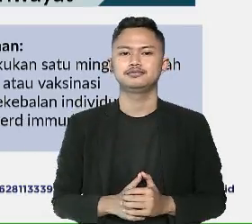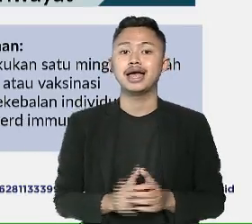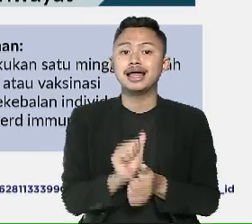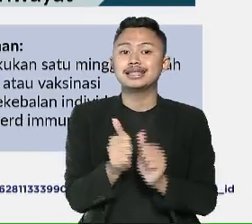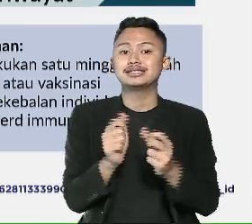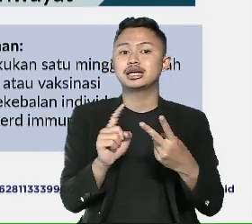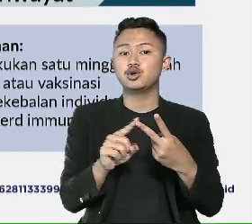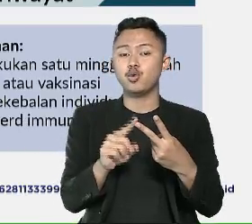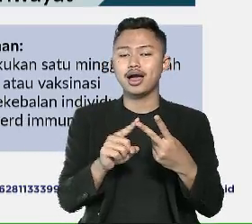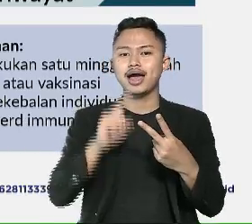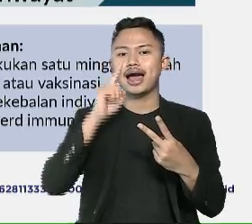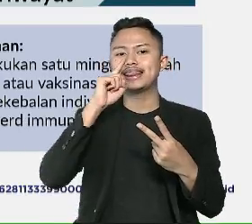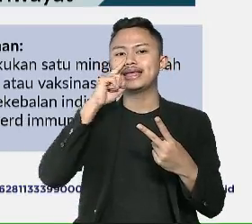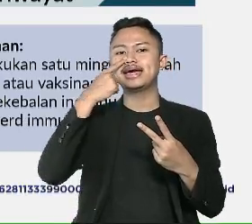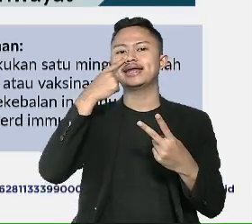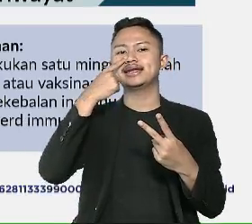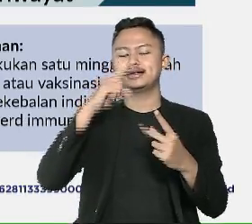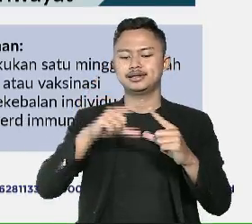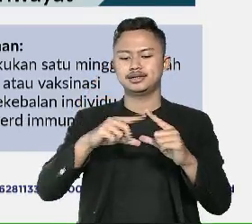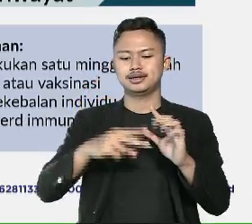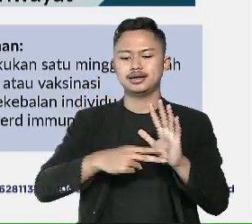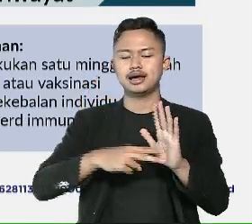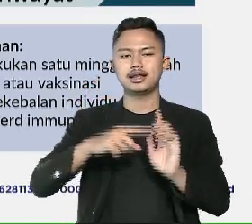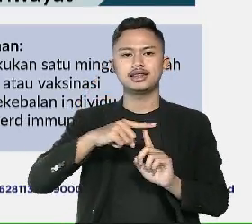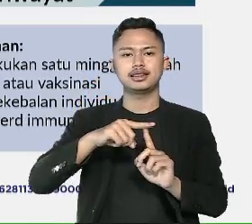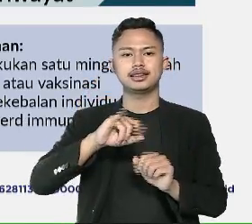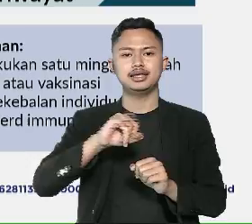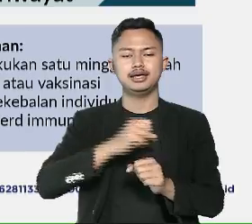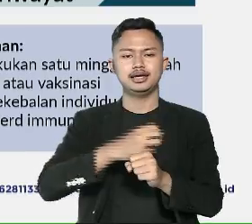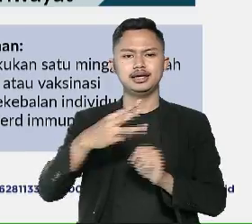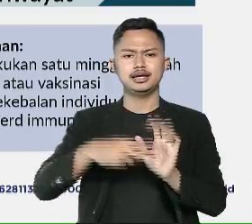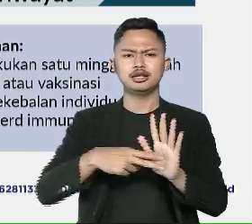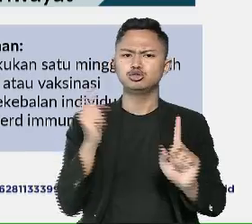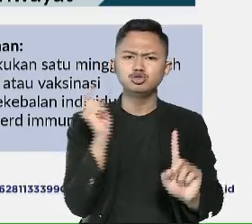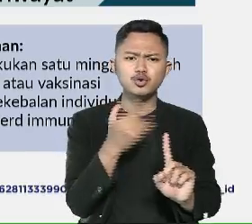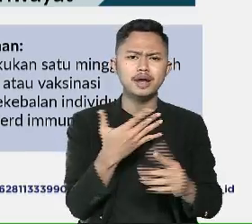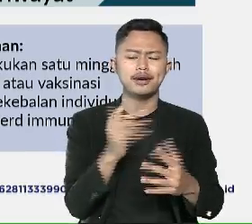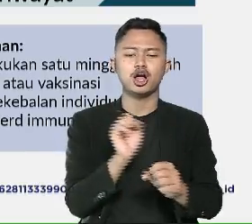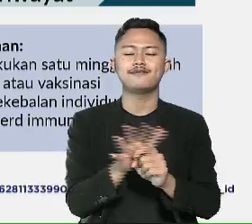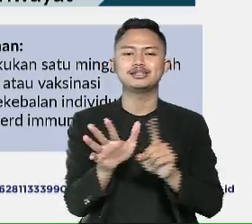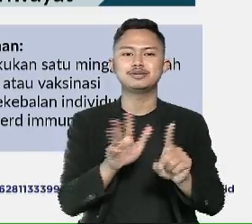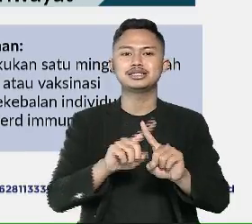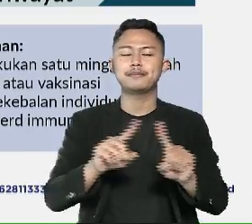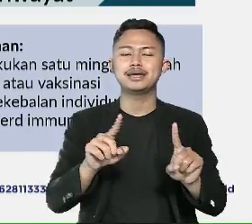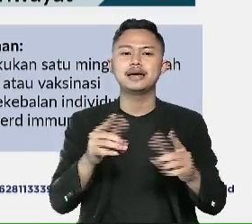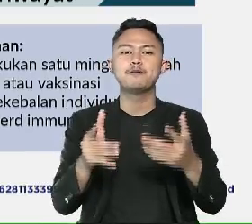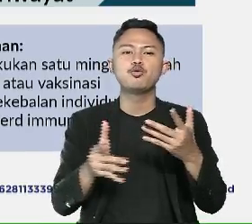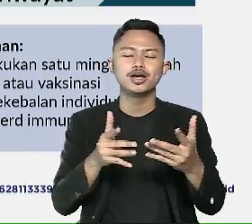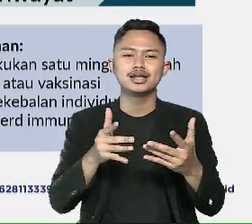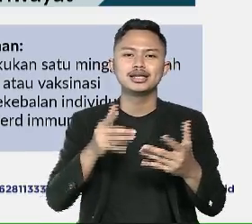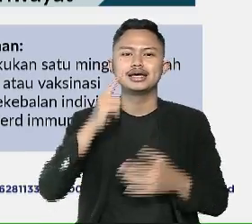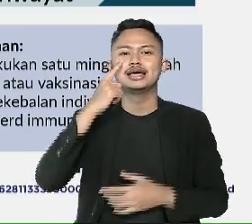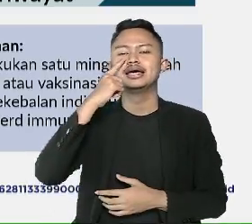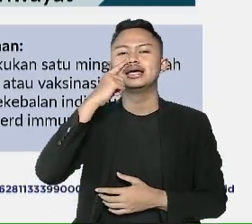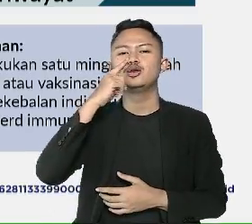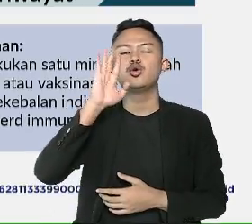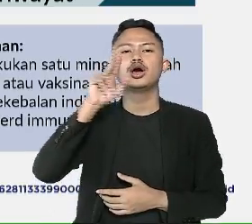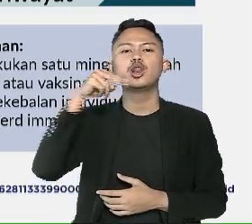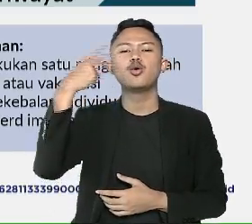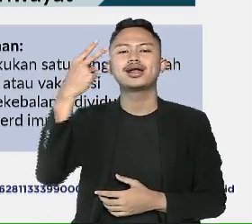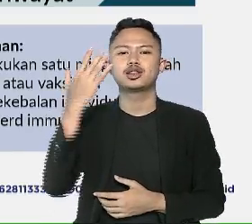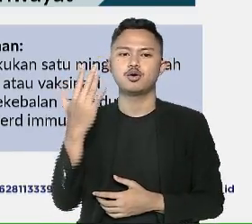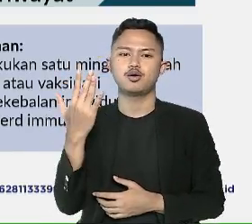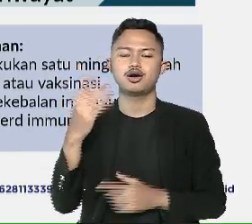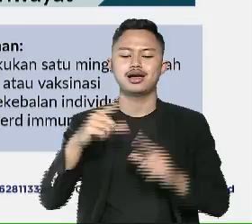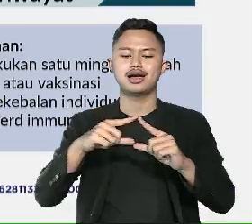tes antigen yang berfungsi mendeteksi virus COVID-19 melalui bagian luar protein virus atau disebut